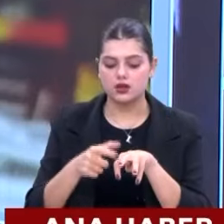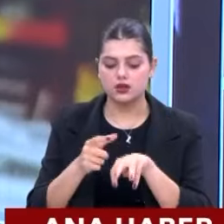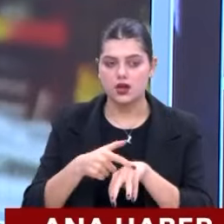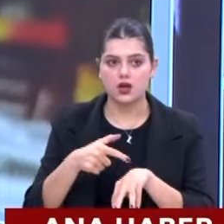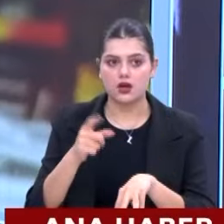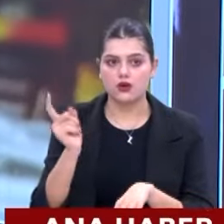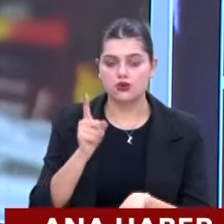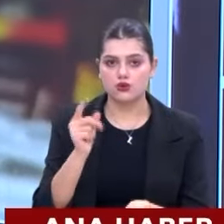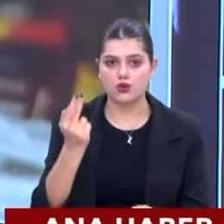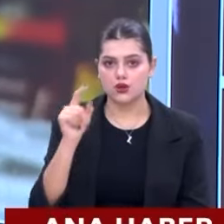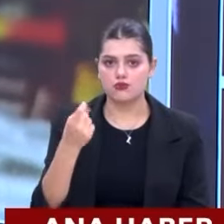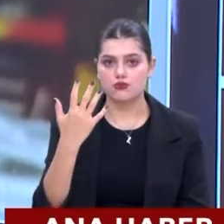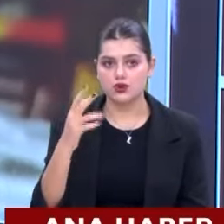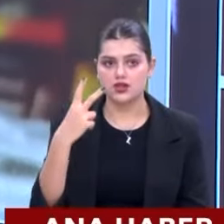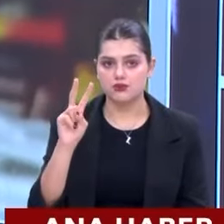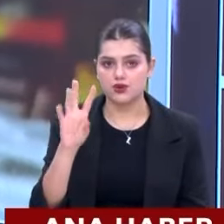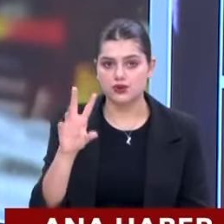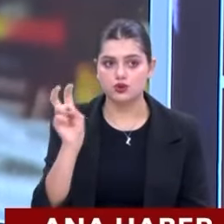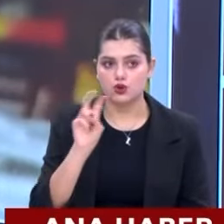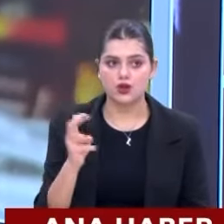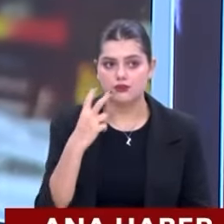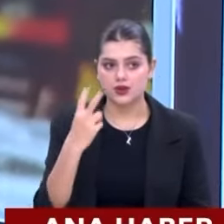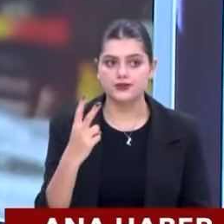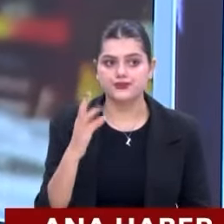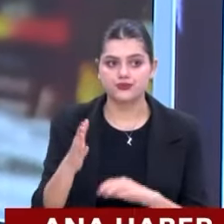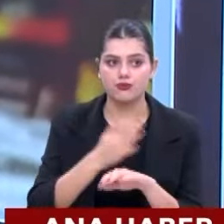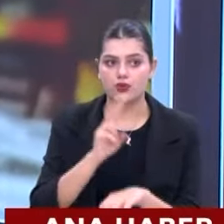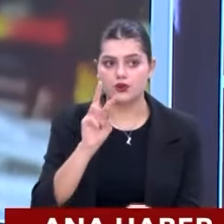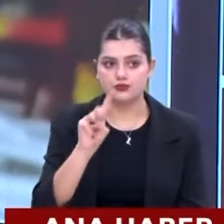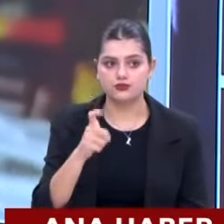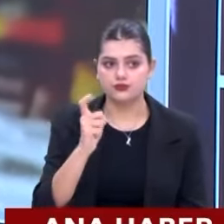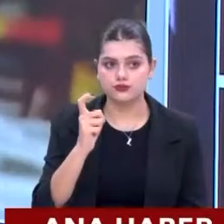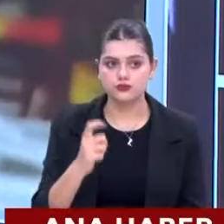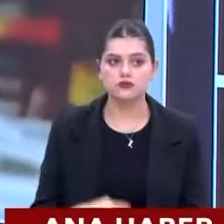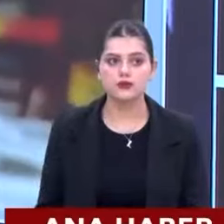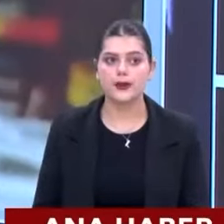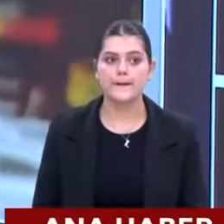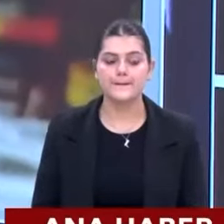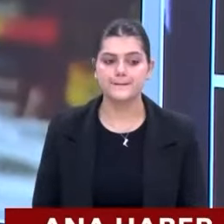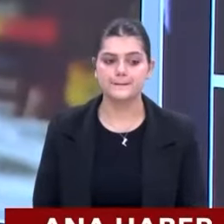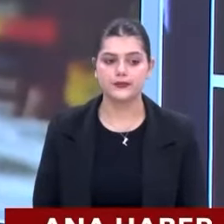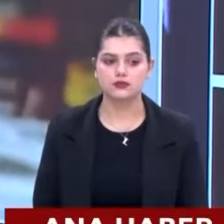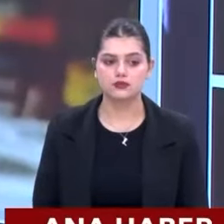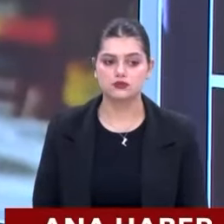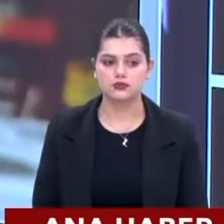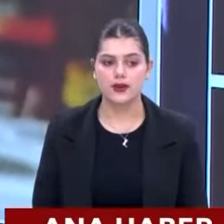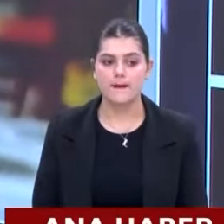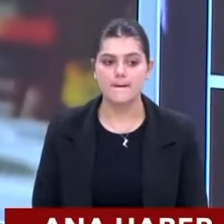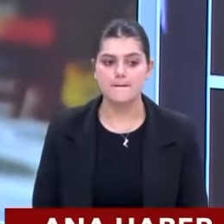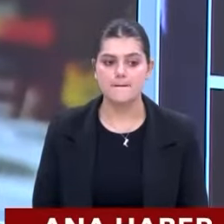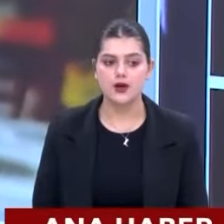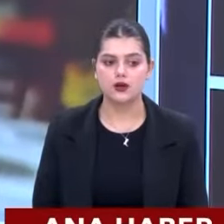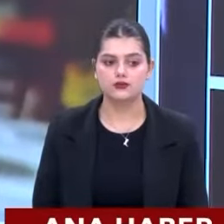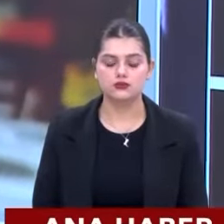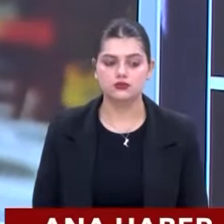yükseldi 2025 için. Dolar baktığımız zaman daha önce 23.9 TL idi. Bakın 2024'te olacak olan